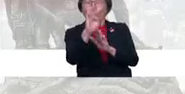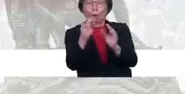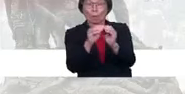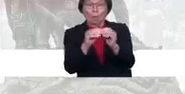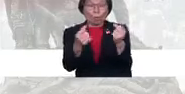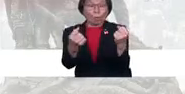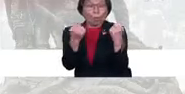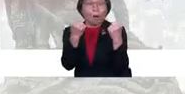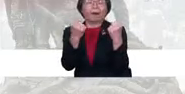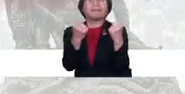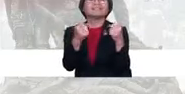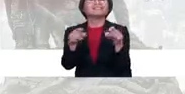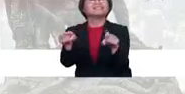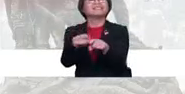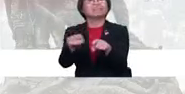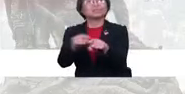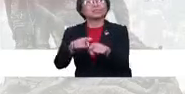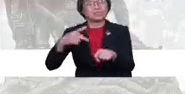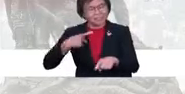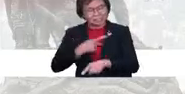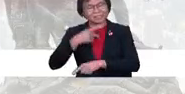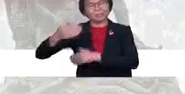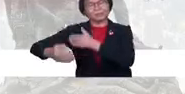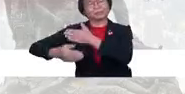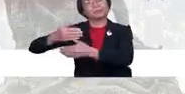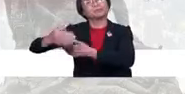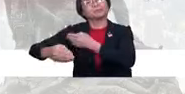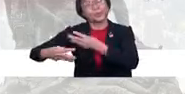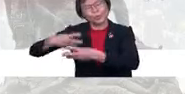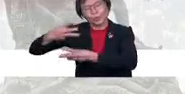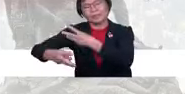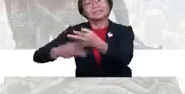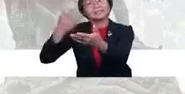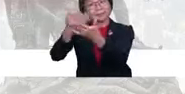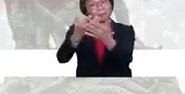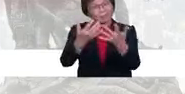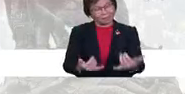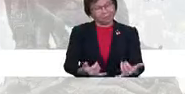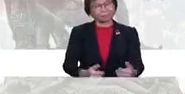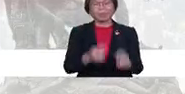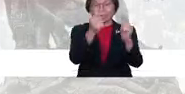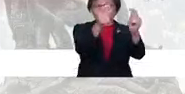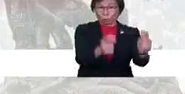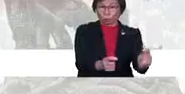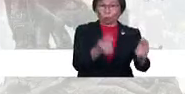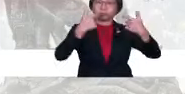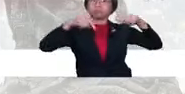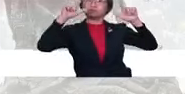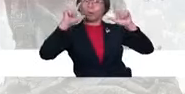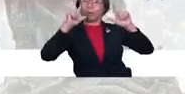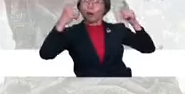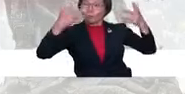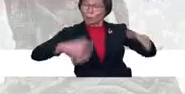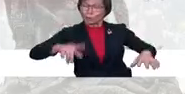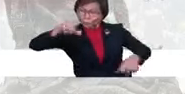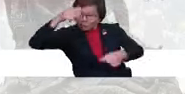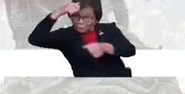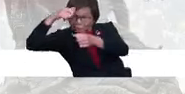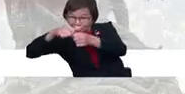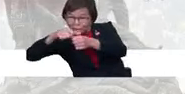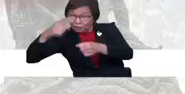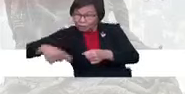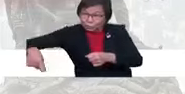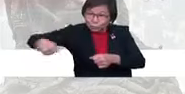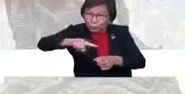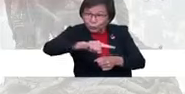sepertimana yang kita warisi kini di antara tokoh besar yang perlu diingat yg